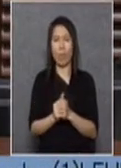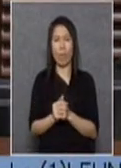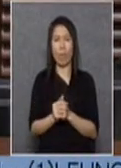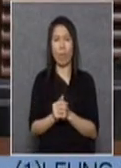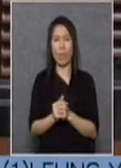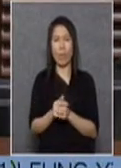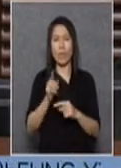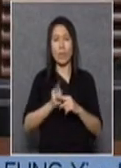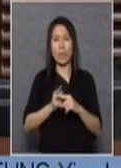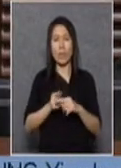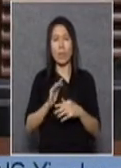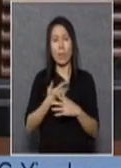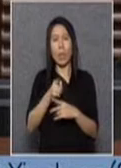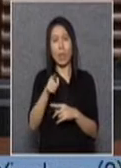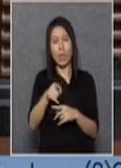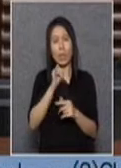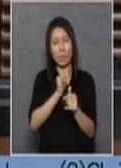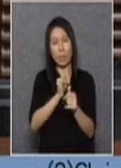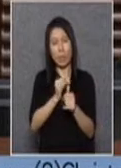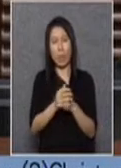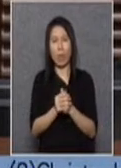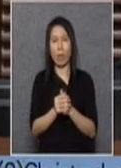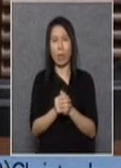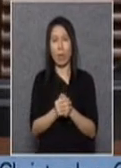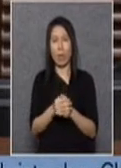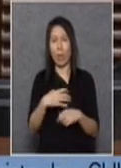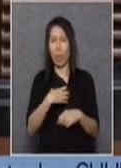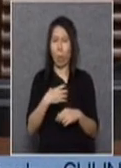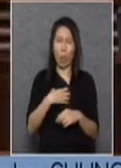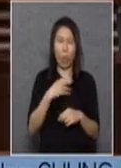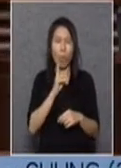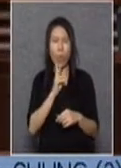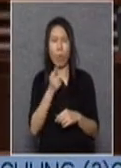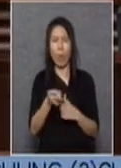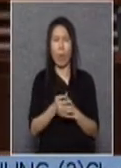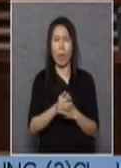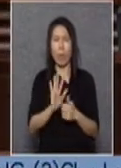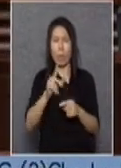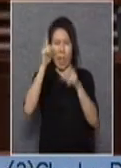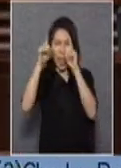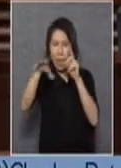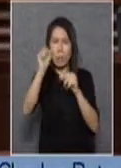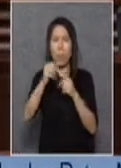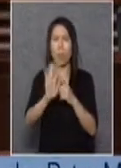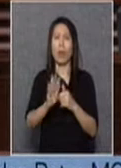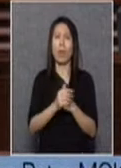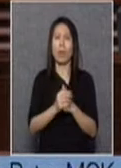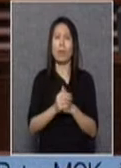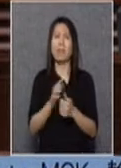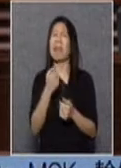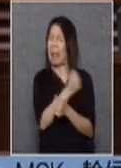其实因为你这些指控呢，你是会给人一个感觉，就算你不是滥用呢，你都是懒